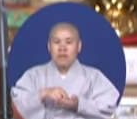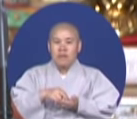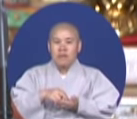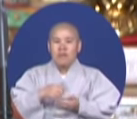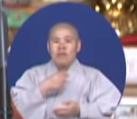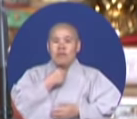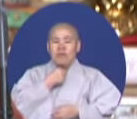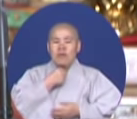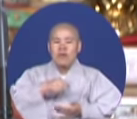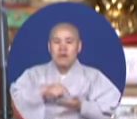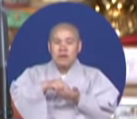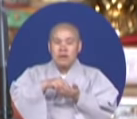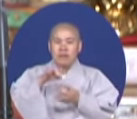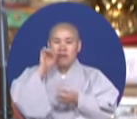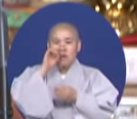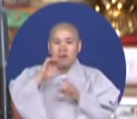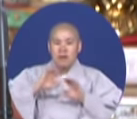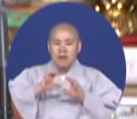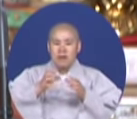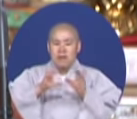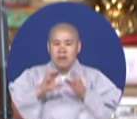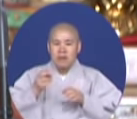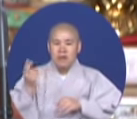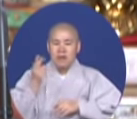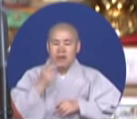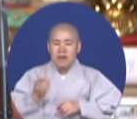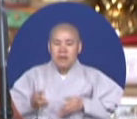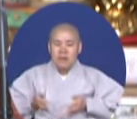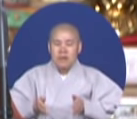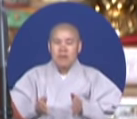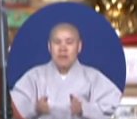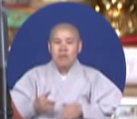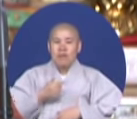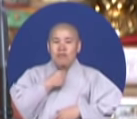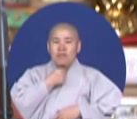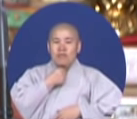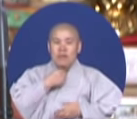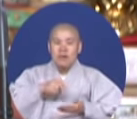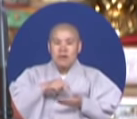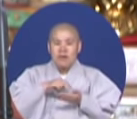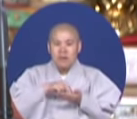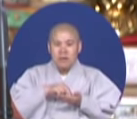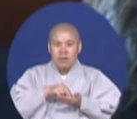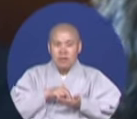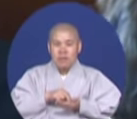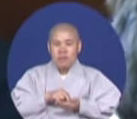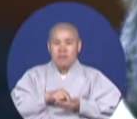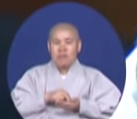원력을 타고 극락왕생하고 원력을 타고 소원성취하는 게 그게 신심입니다.